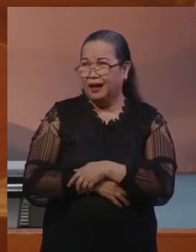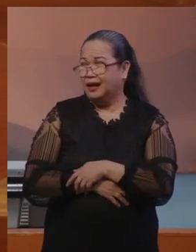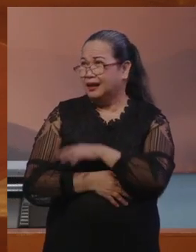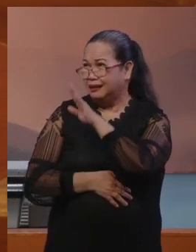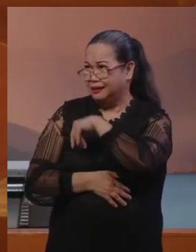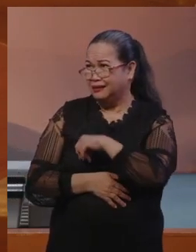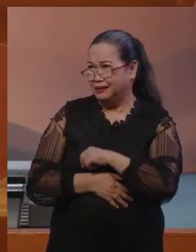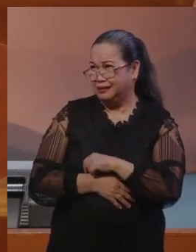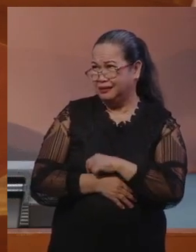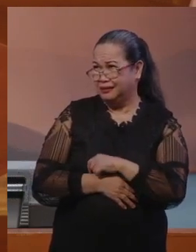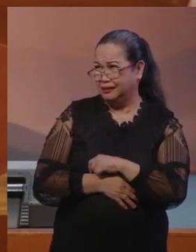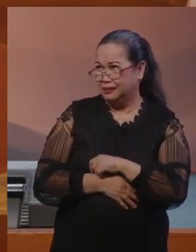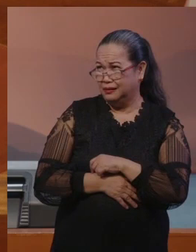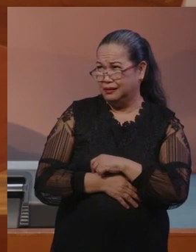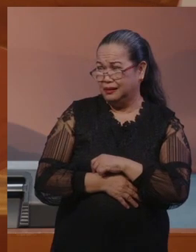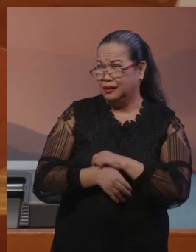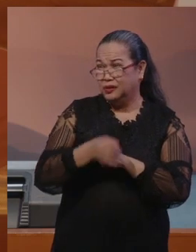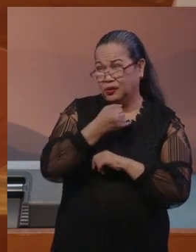babe,